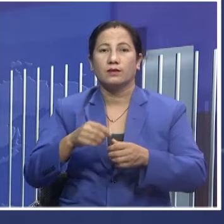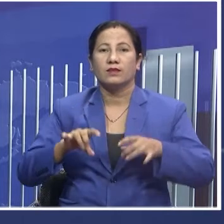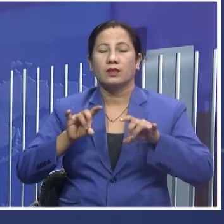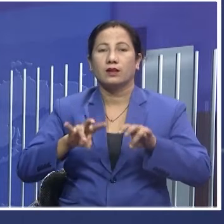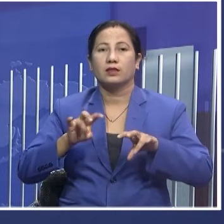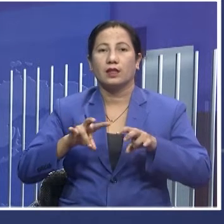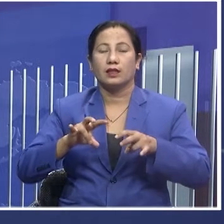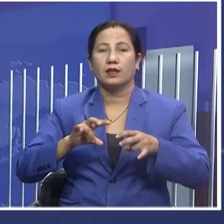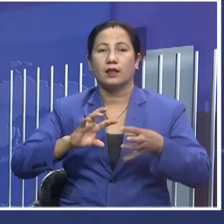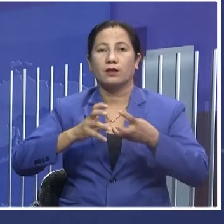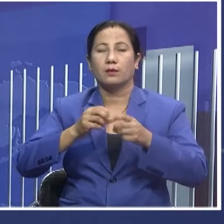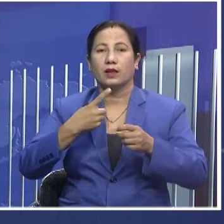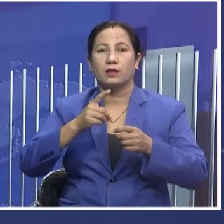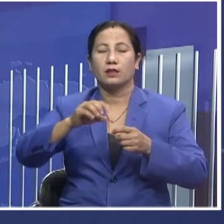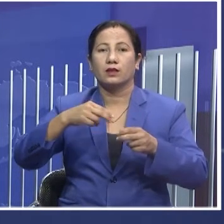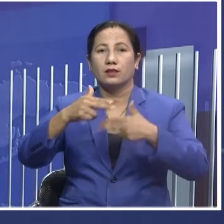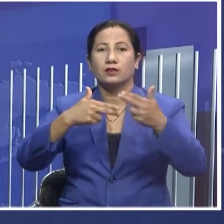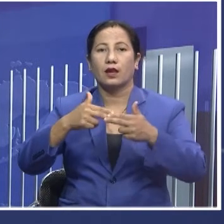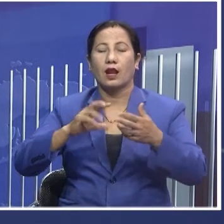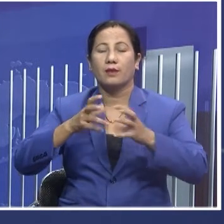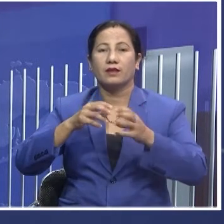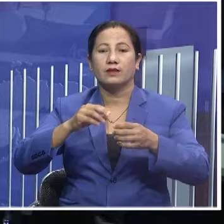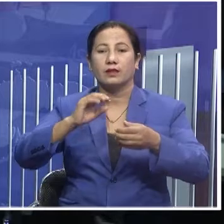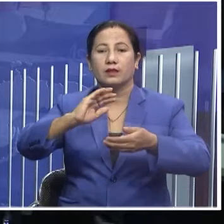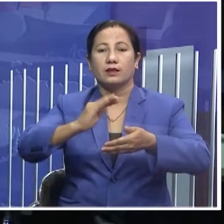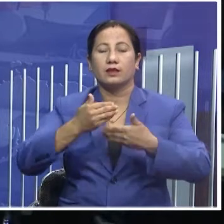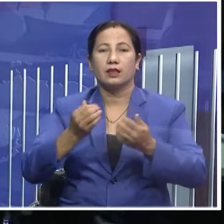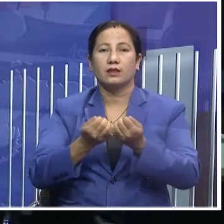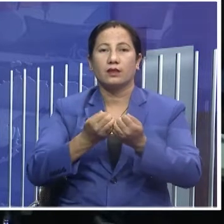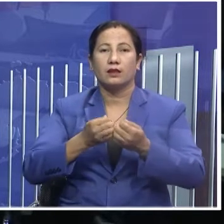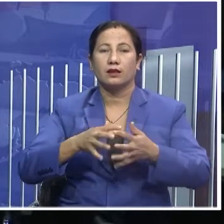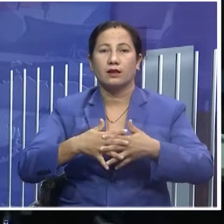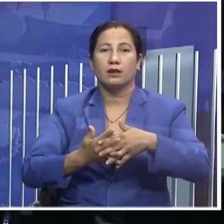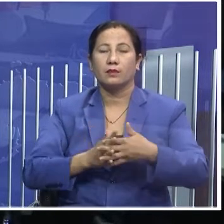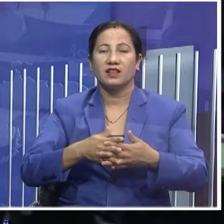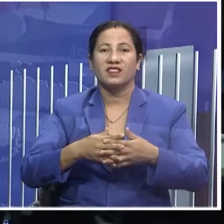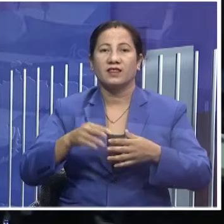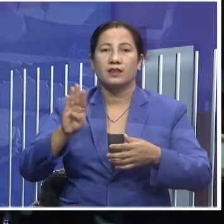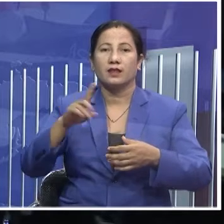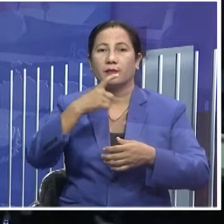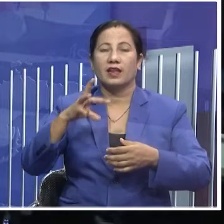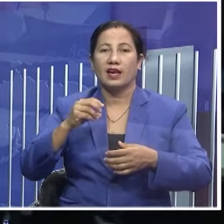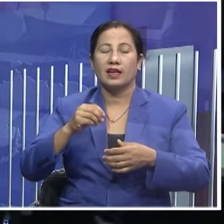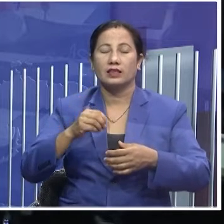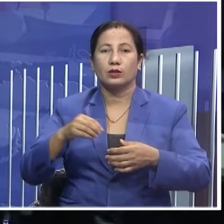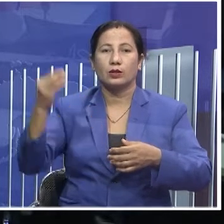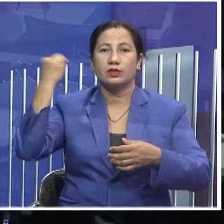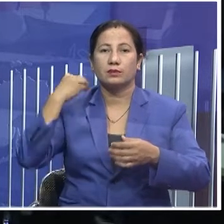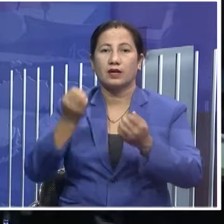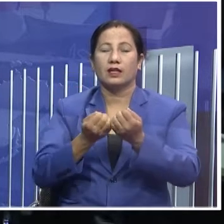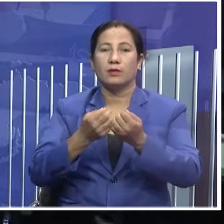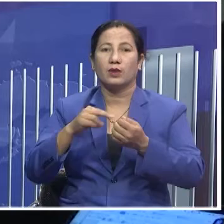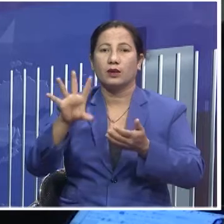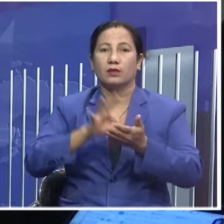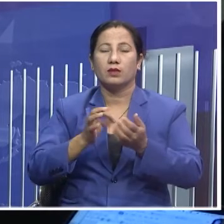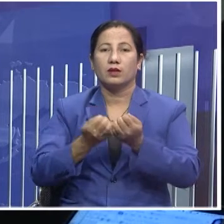ऊर्जाबाट चल्ने पनडुब्बी सम्बन्धी प्रविधि निर्यात गर्ने अमेरिका र बेलायतको निर्णयलाई गैर जिम्मेवारको काम भएको